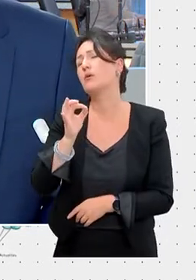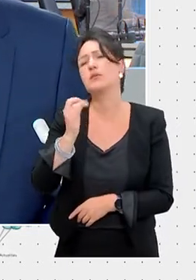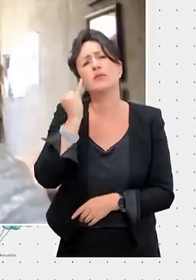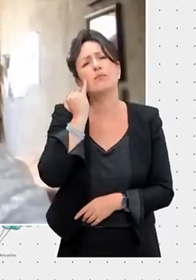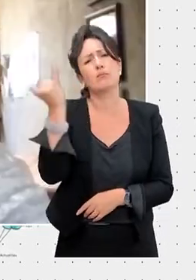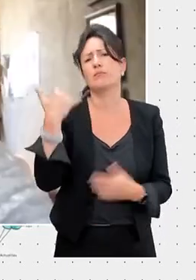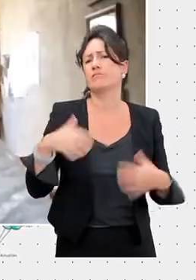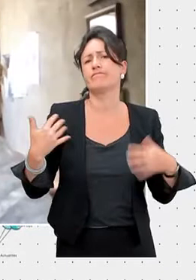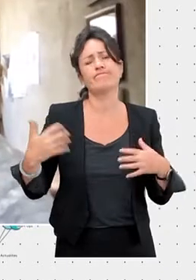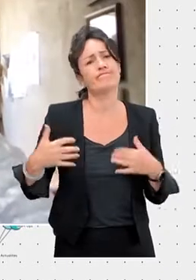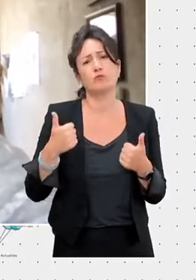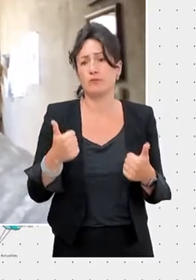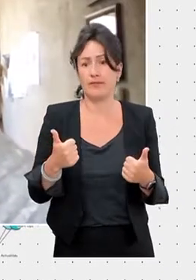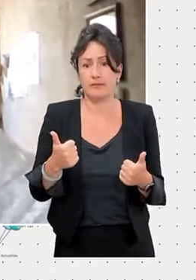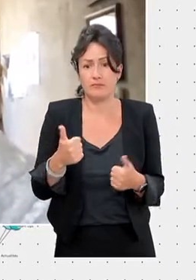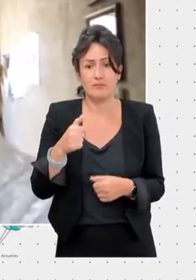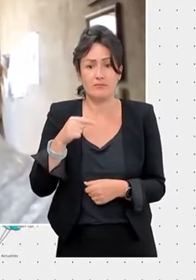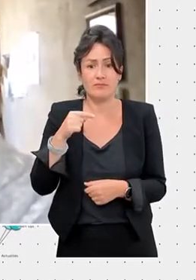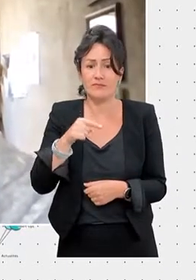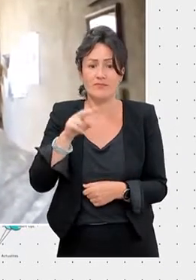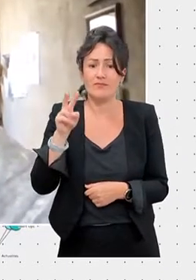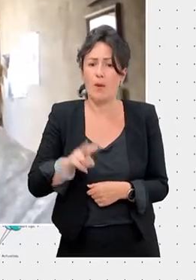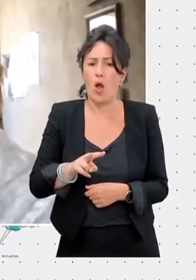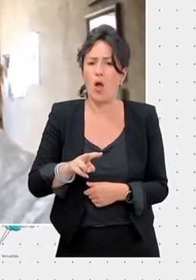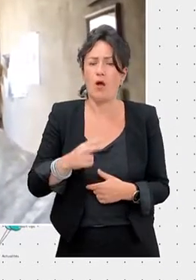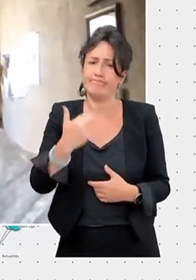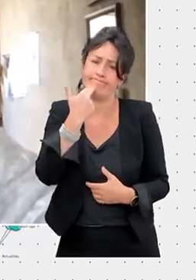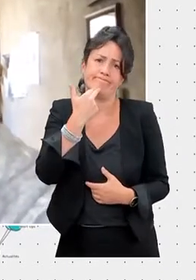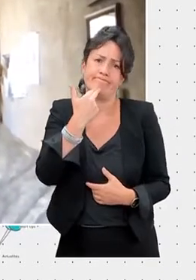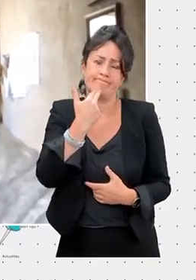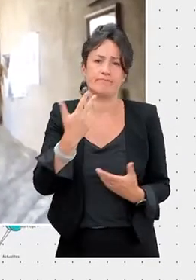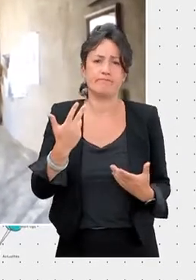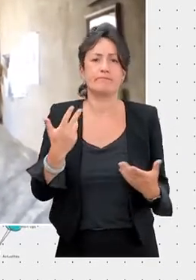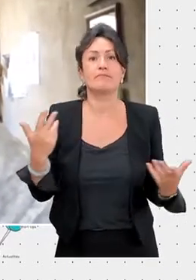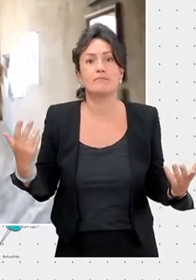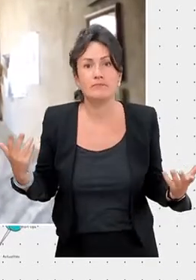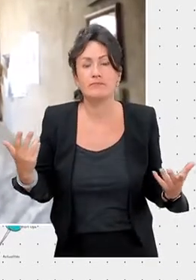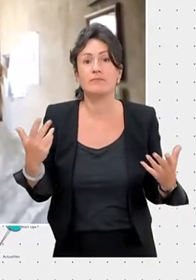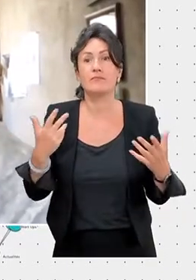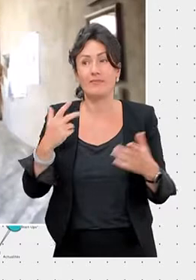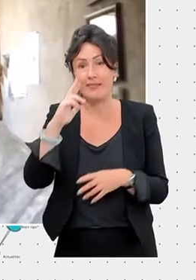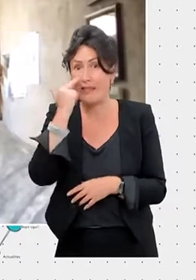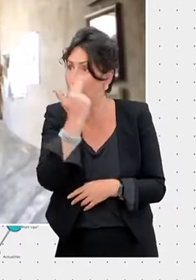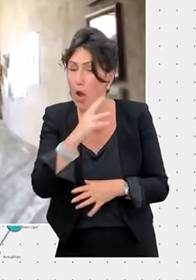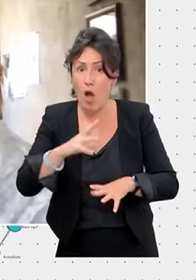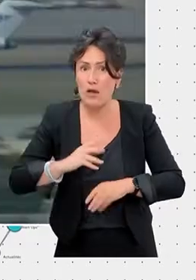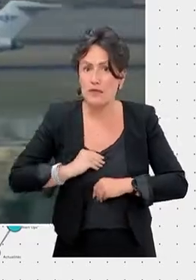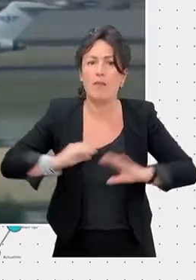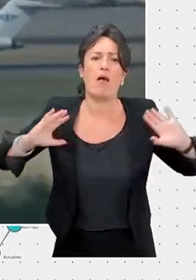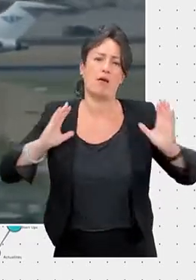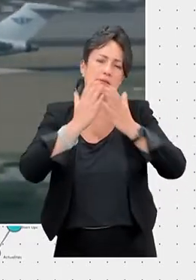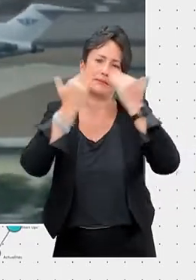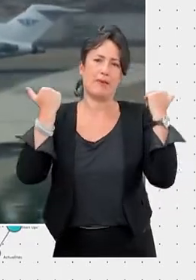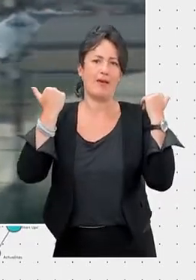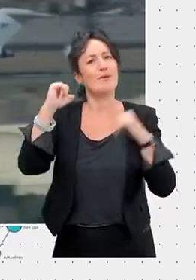bonne idée, oui. Incontestablement, c'est une excellente idée. Bon, est-ce que les talibans vont accepter? Ça, c'est une autre histoire, parce